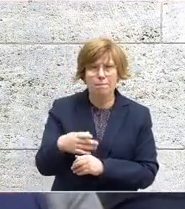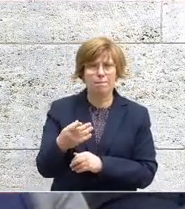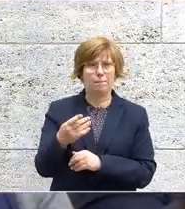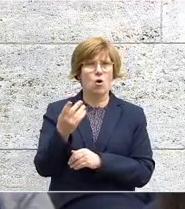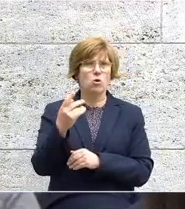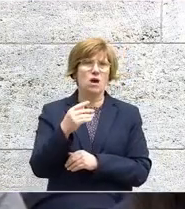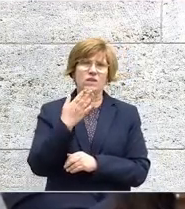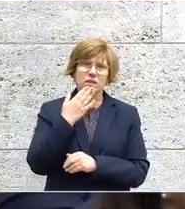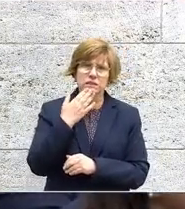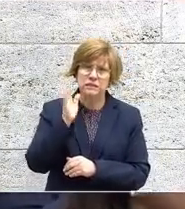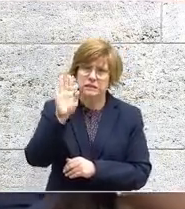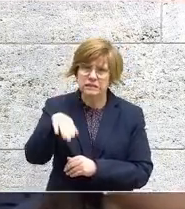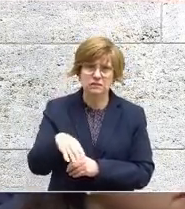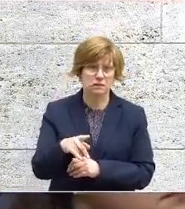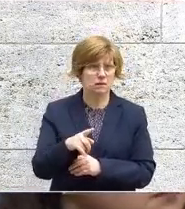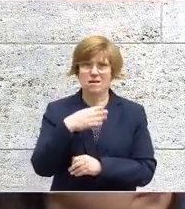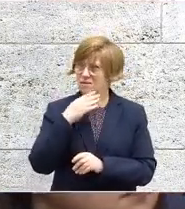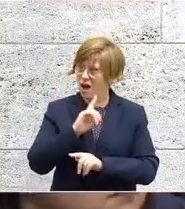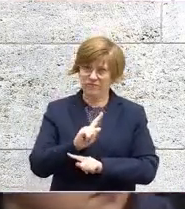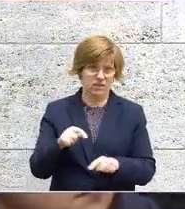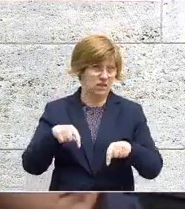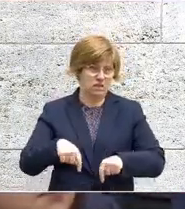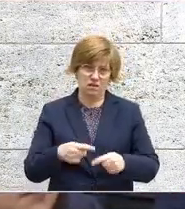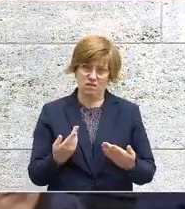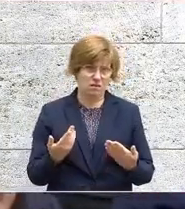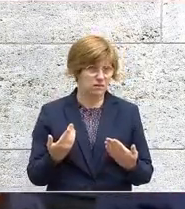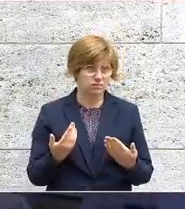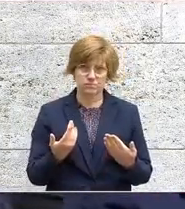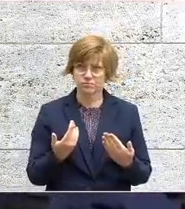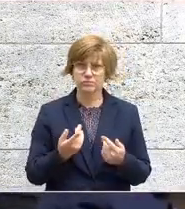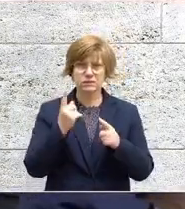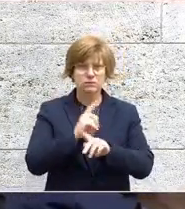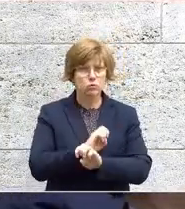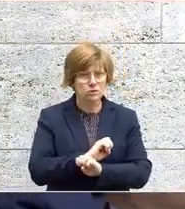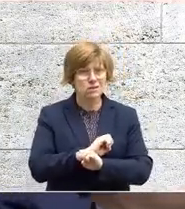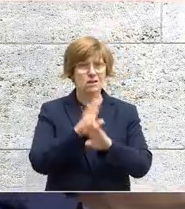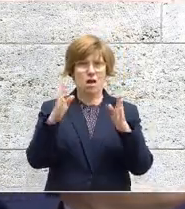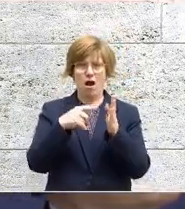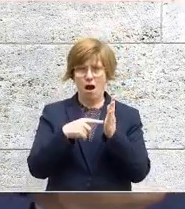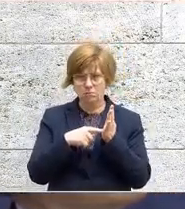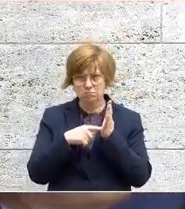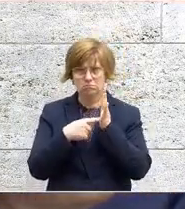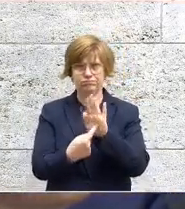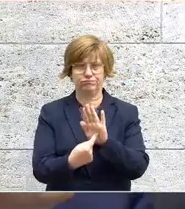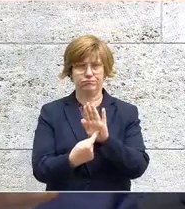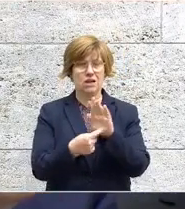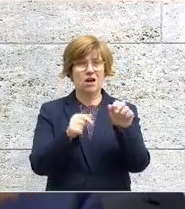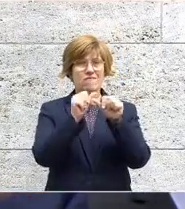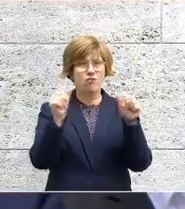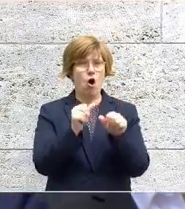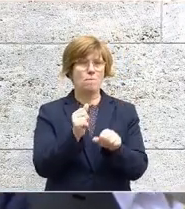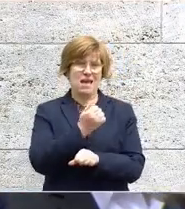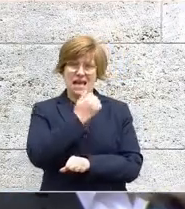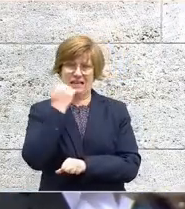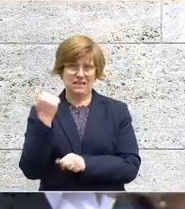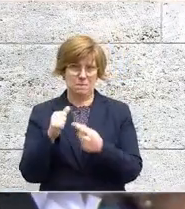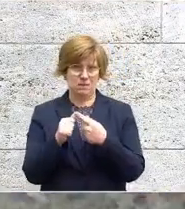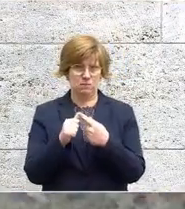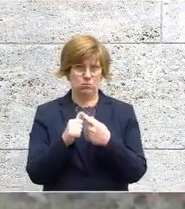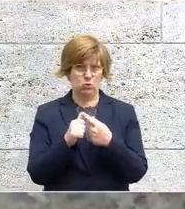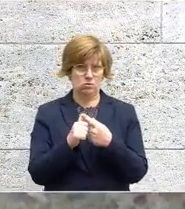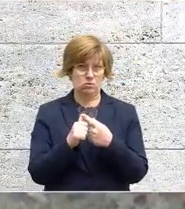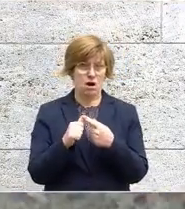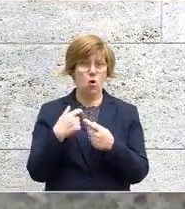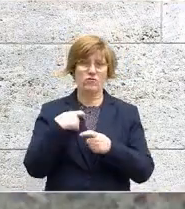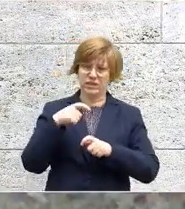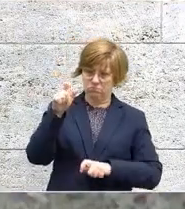keine Verharmlosungen geben. Wir müssen klare Kante zeigen gegen jede Form des Extremismus und